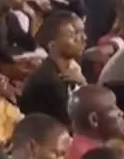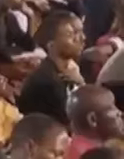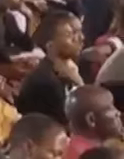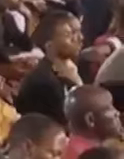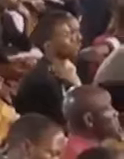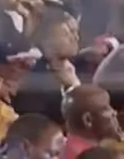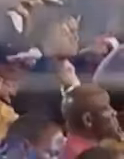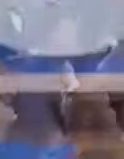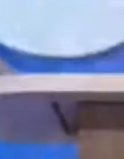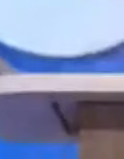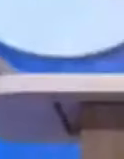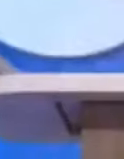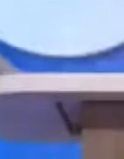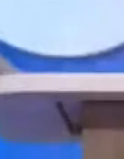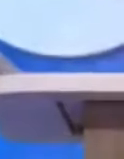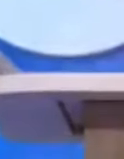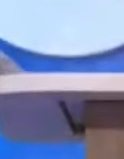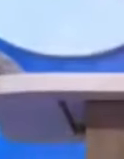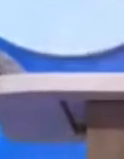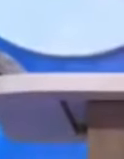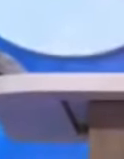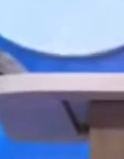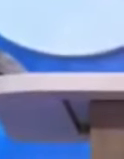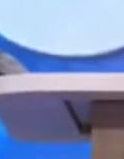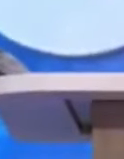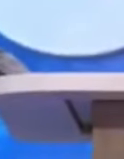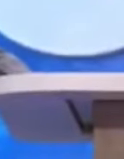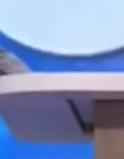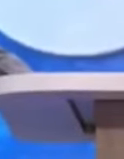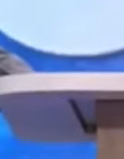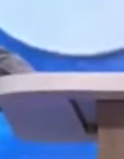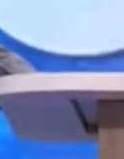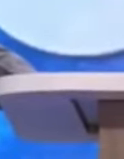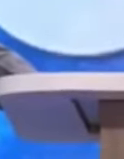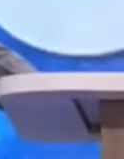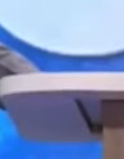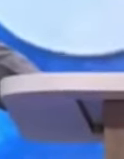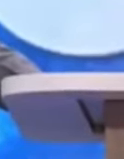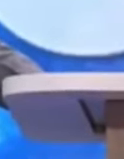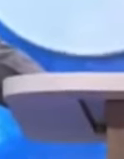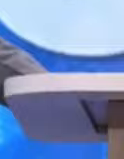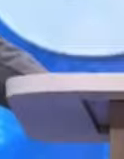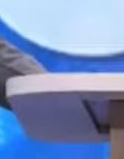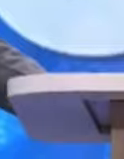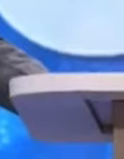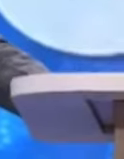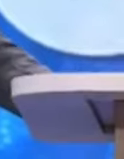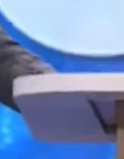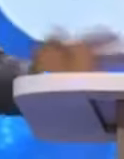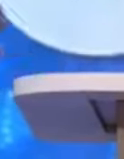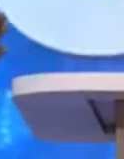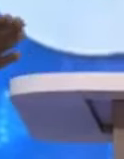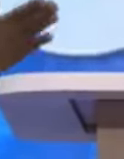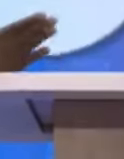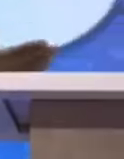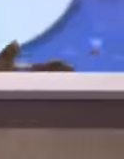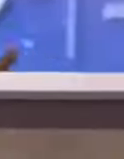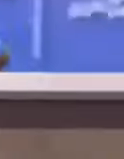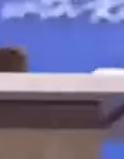péché le partenaire d'adultère le partenaire de la fornication tu ne retournes plus à